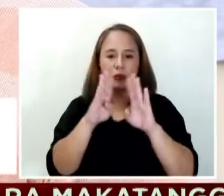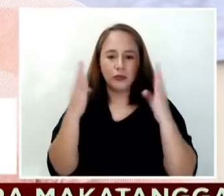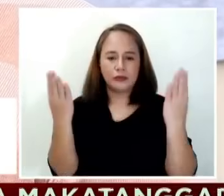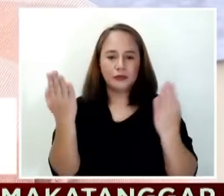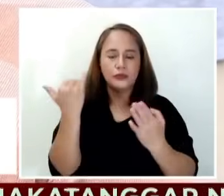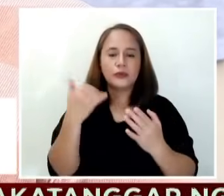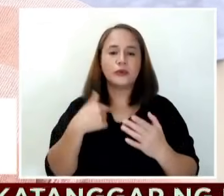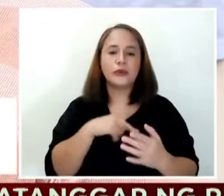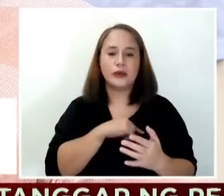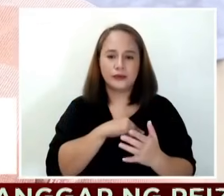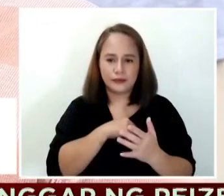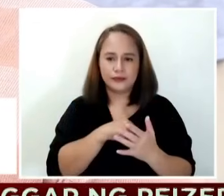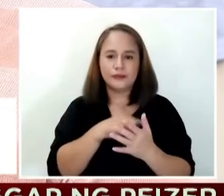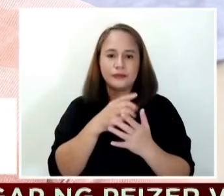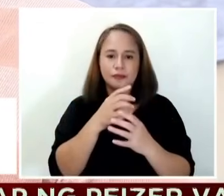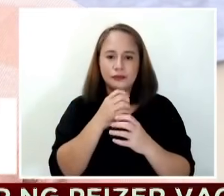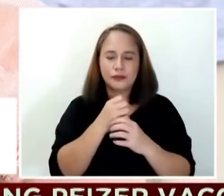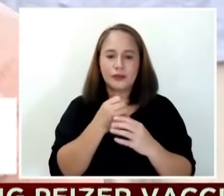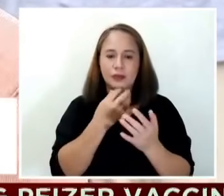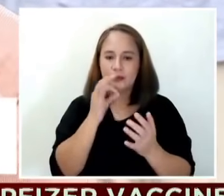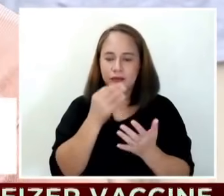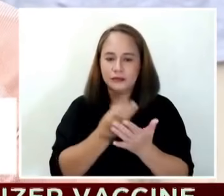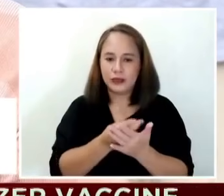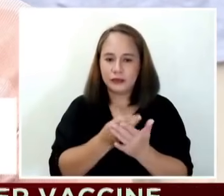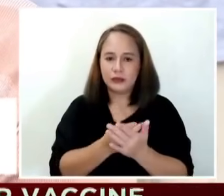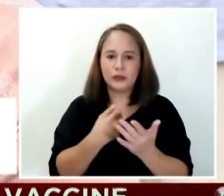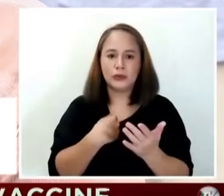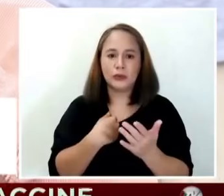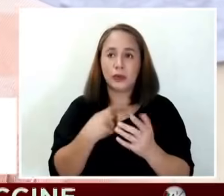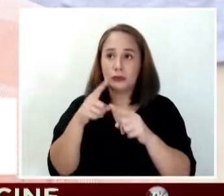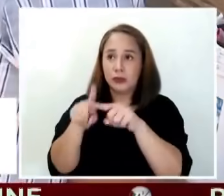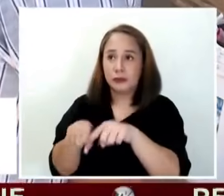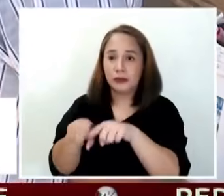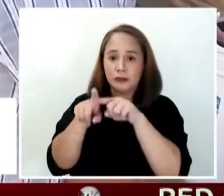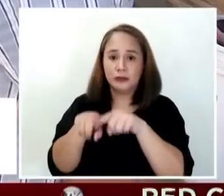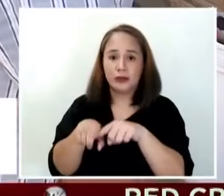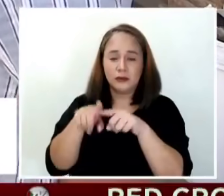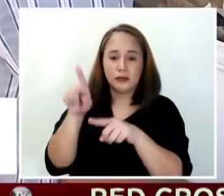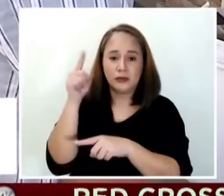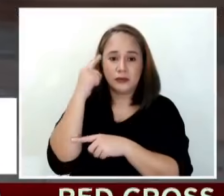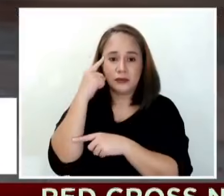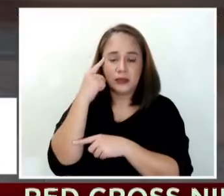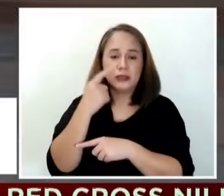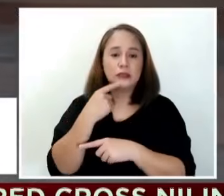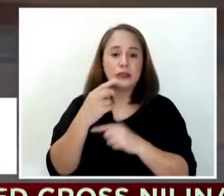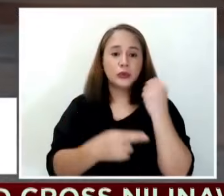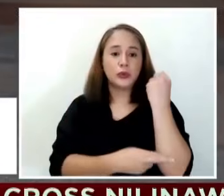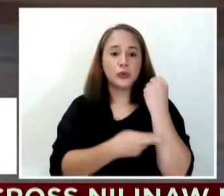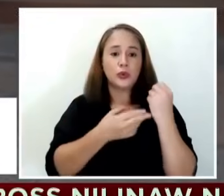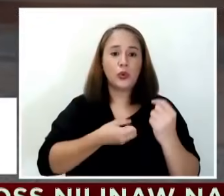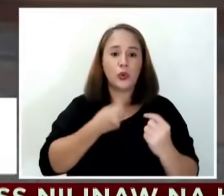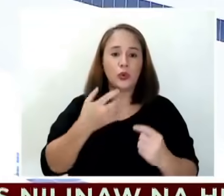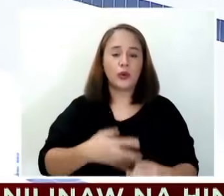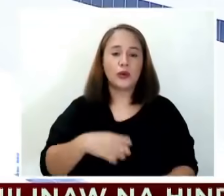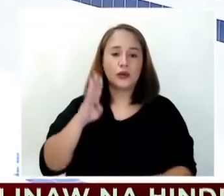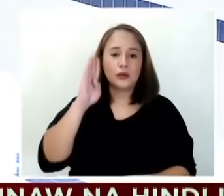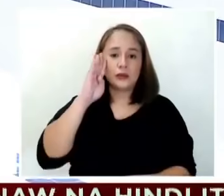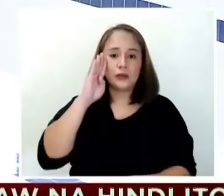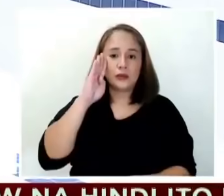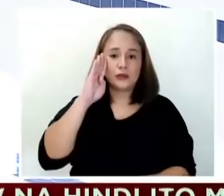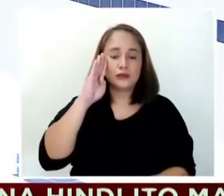din naman kami. Kasi kung sabi nga nila, eh, kaysa naman umasa tayo sa gobyerno. Ang resort owner na si Benigno Basilio